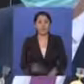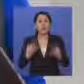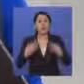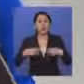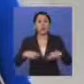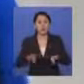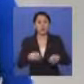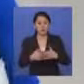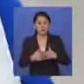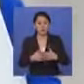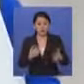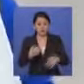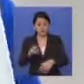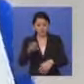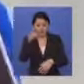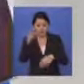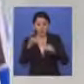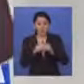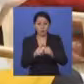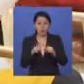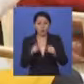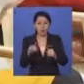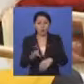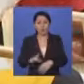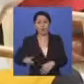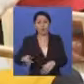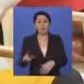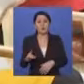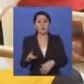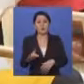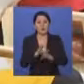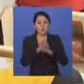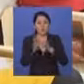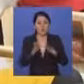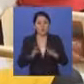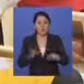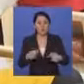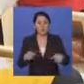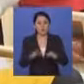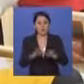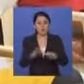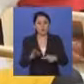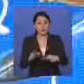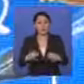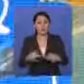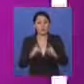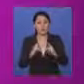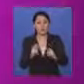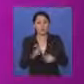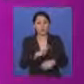Тәуелсіздік күні қарсаңында еліміздің дамуына және өңірдің көркеюіне өз үлесін қосқан түрлі сала мамандары